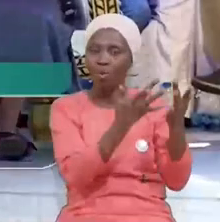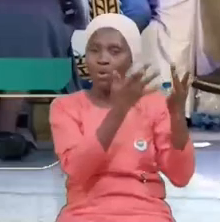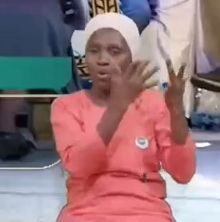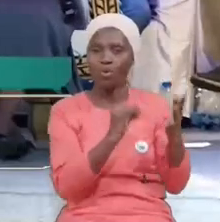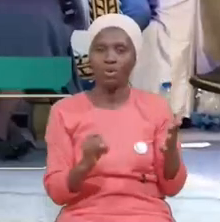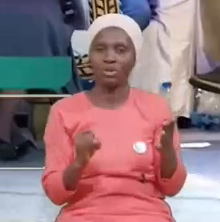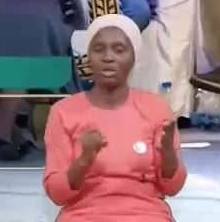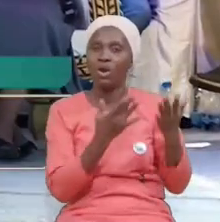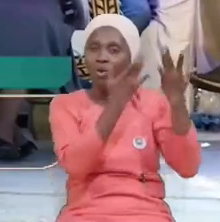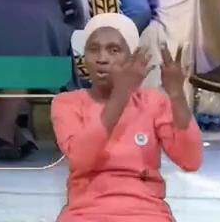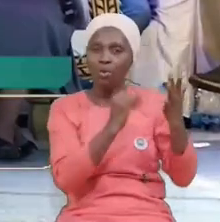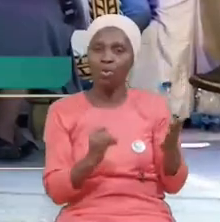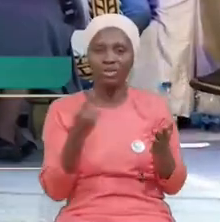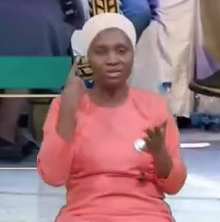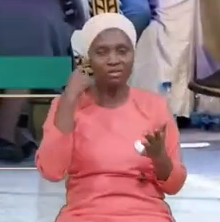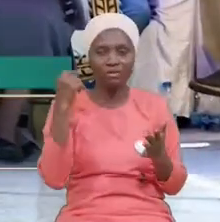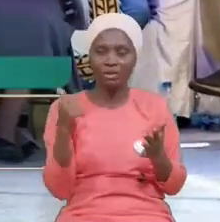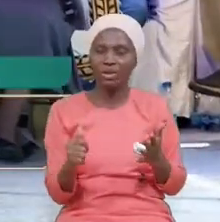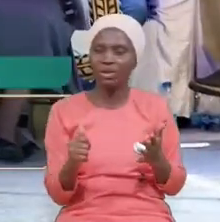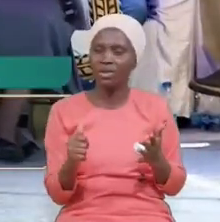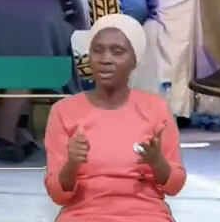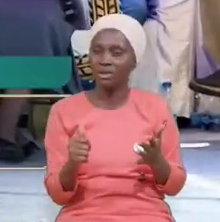Nous attendons un emploi.